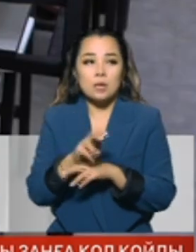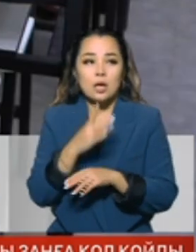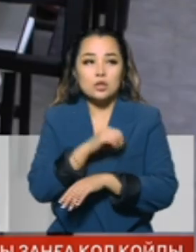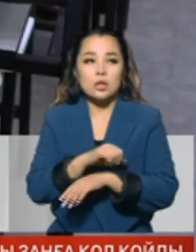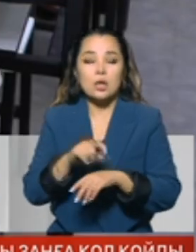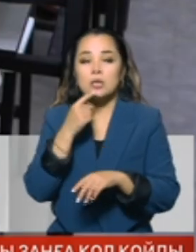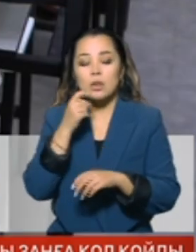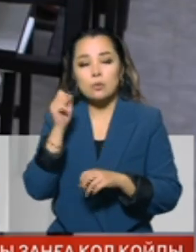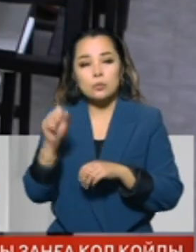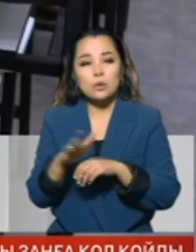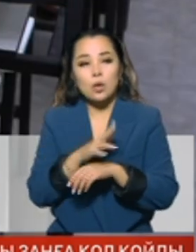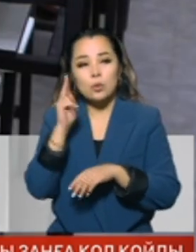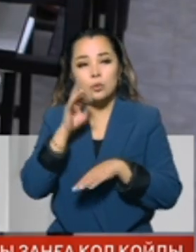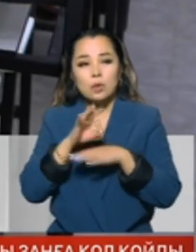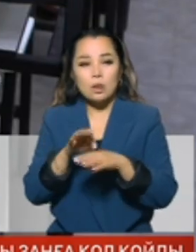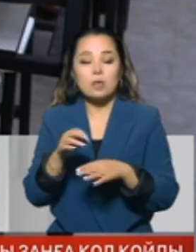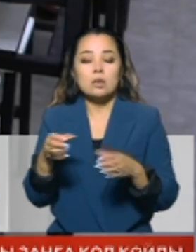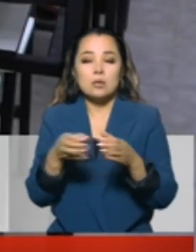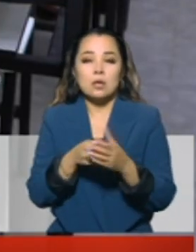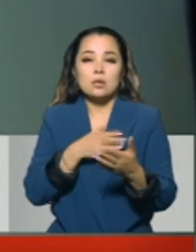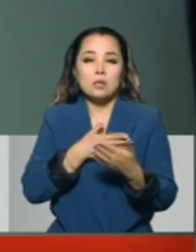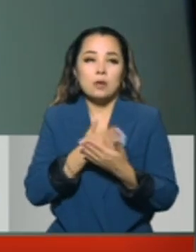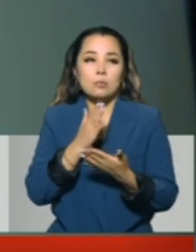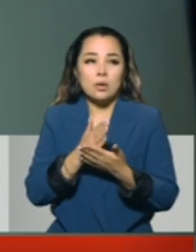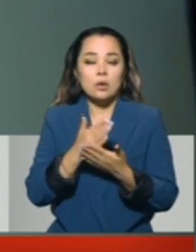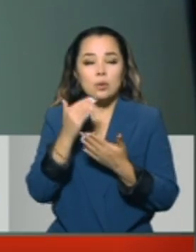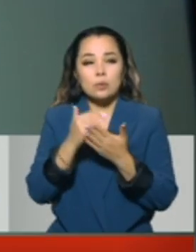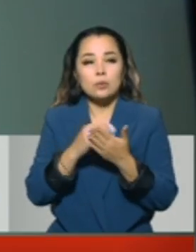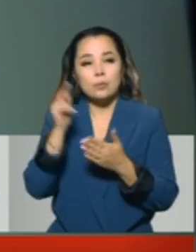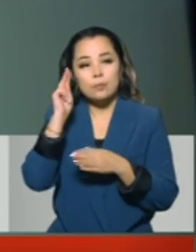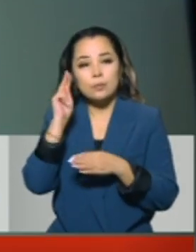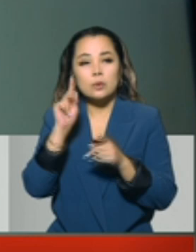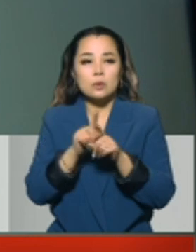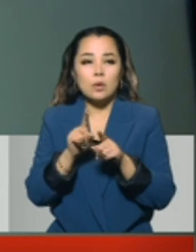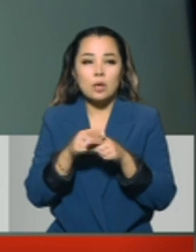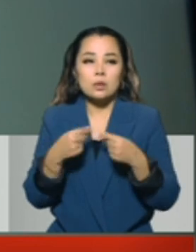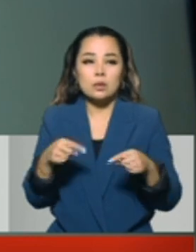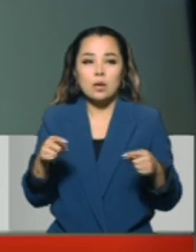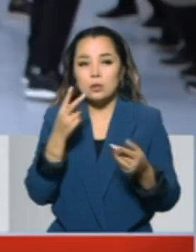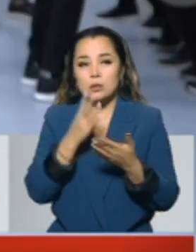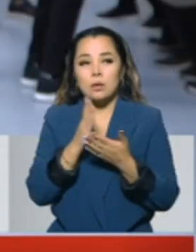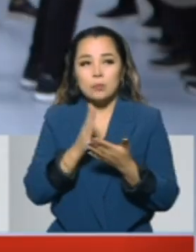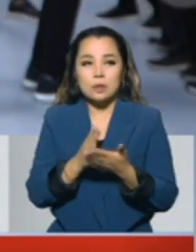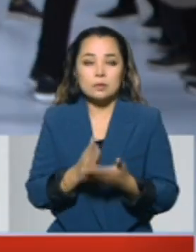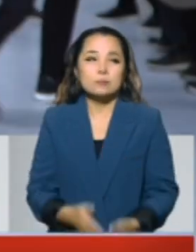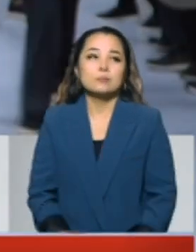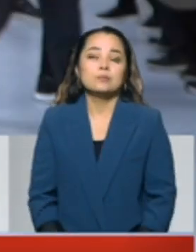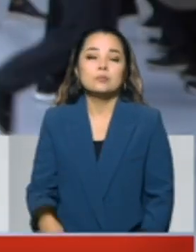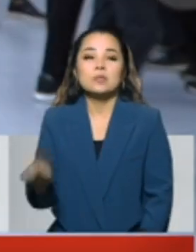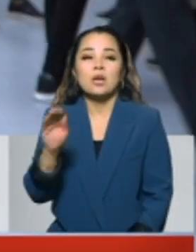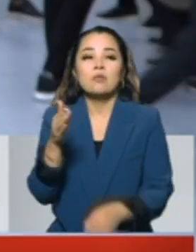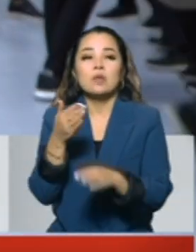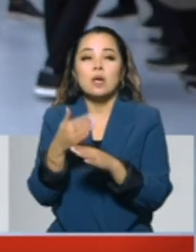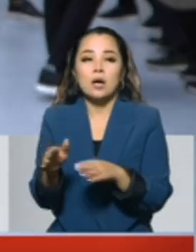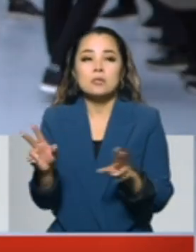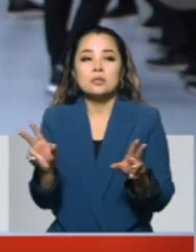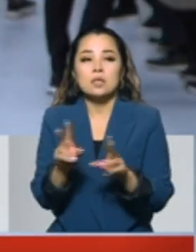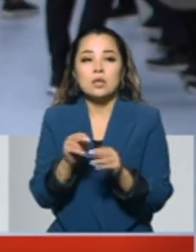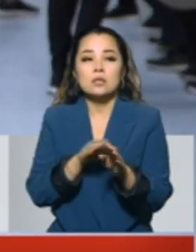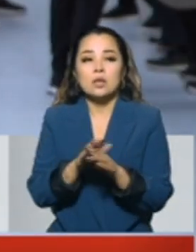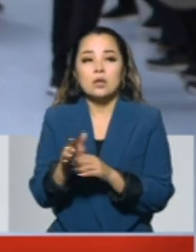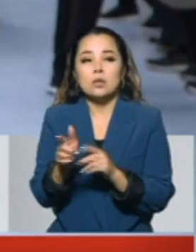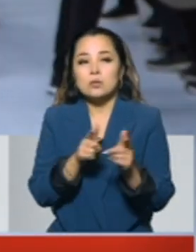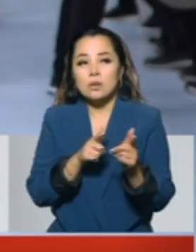шетел тілін терең меңгеруге күш салады. Оқу бағдарламасы мен сабақ процесінде де өзгешеліктер бар. Филиалдардың ішінде ең сәтті жұмыс жасап